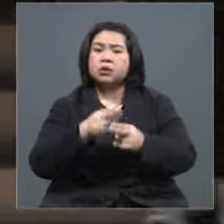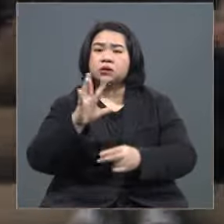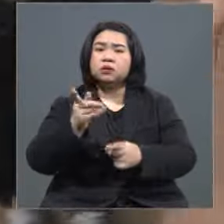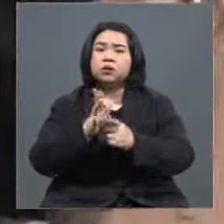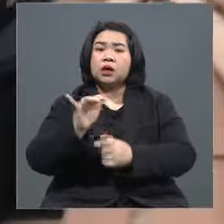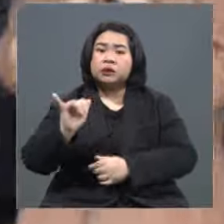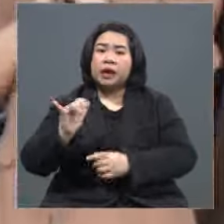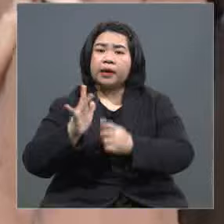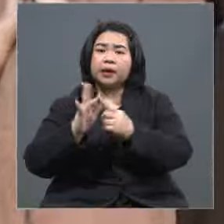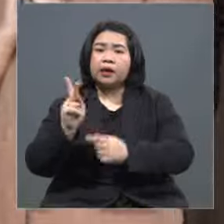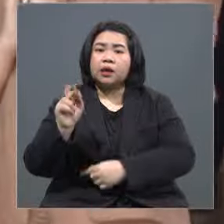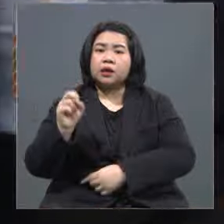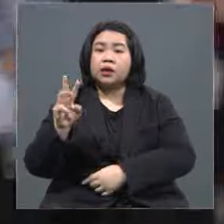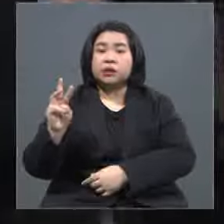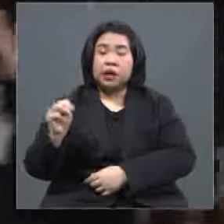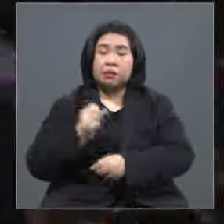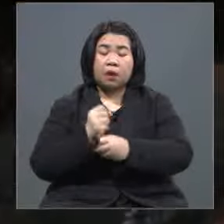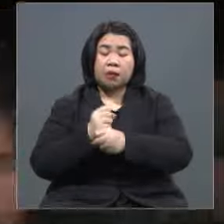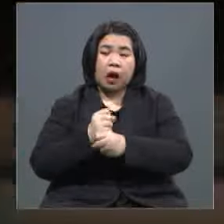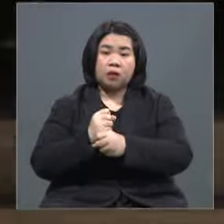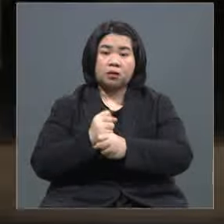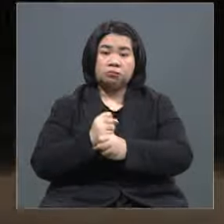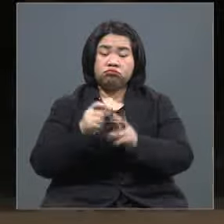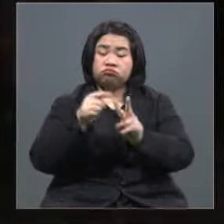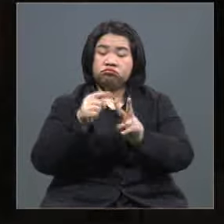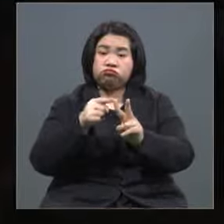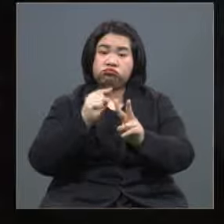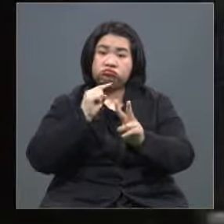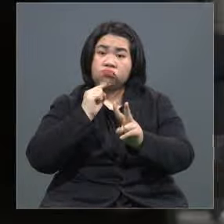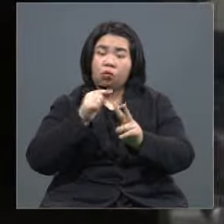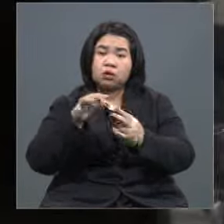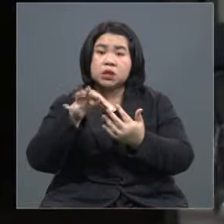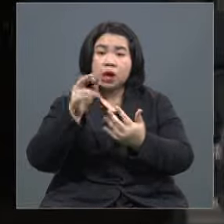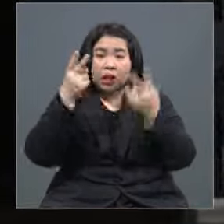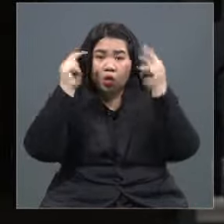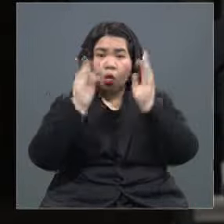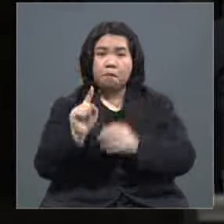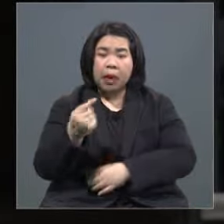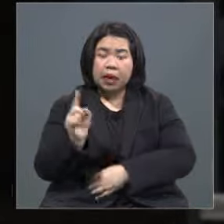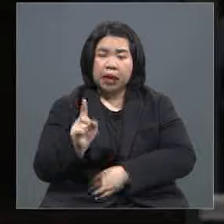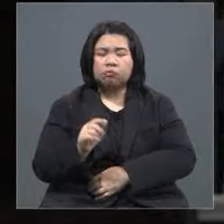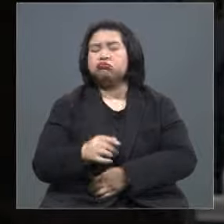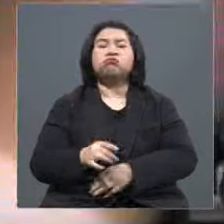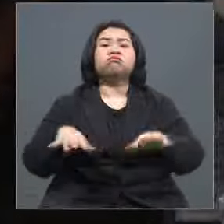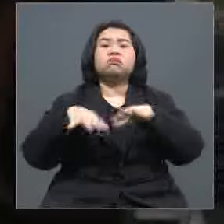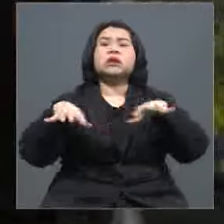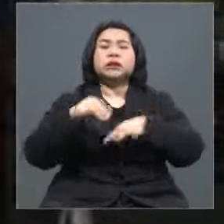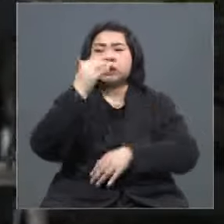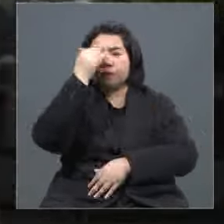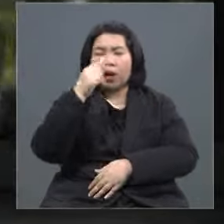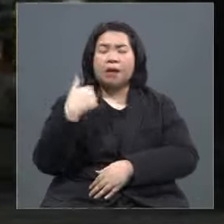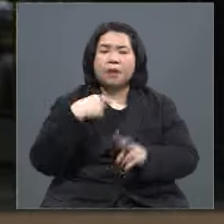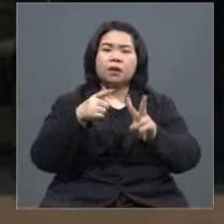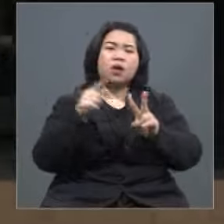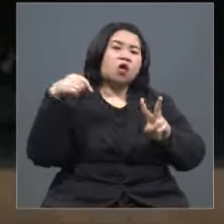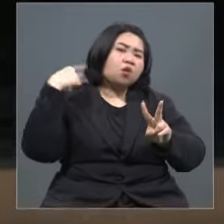ฐมนตรีของพรรคเพื่อไทยเป็นนายกรัฐมนตรีคนที่31นั้นก็ไม่แปลกเพราะว่าแคนดิเดตของเพื่อไทยนั้นมี2คนเป็นน